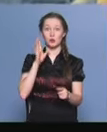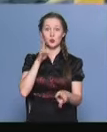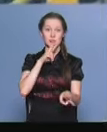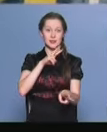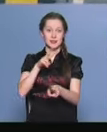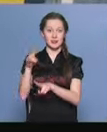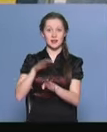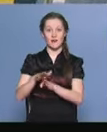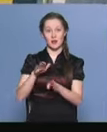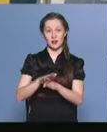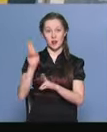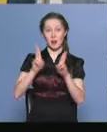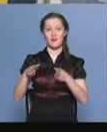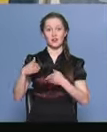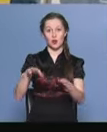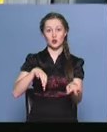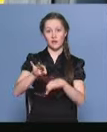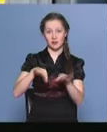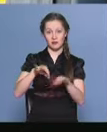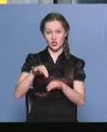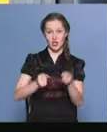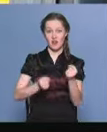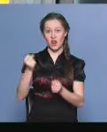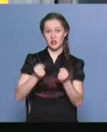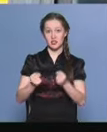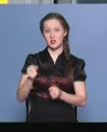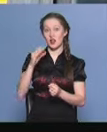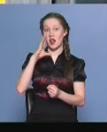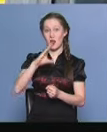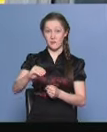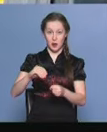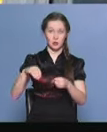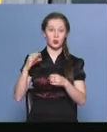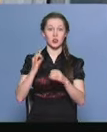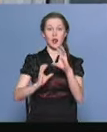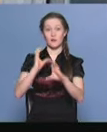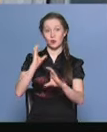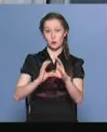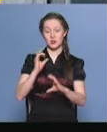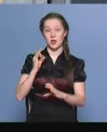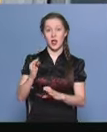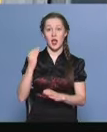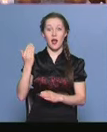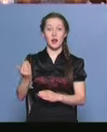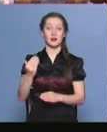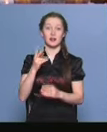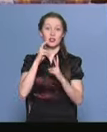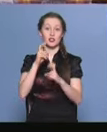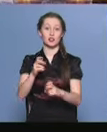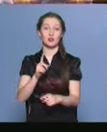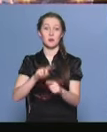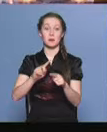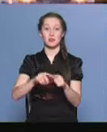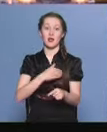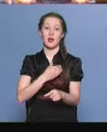за выполнением правил дорожного движения водителями автобусов и маршруток. В ведомстве считают, в погоне за пассажирами и прибылью водители часто забывают